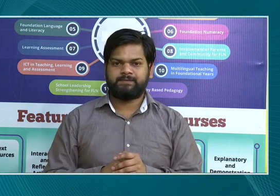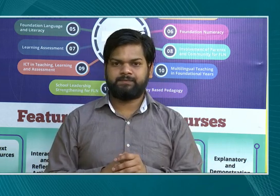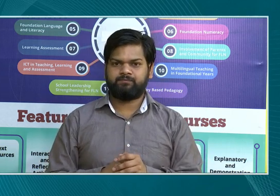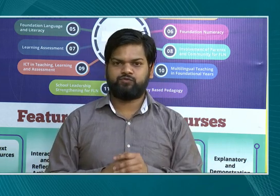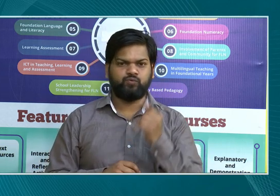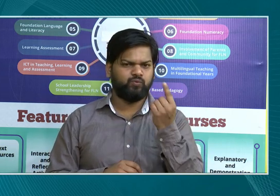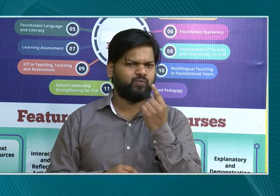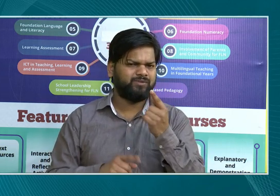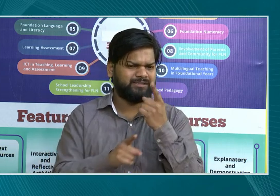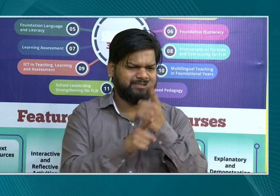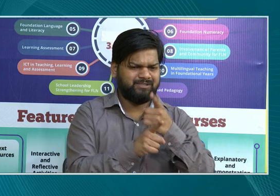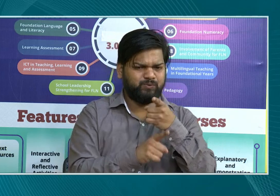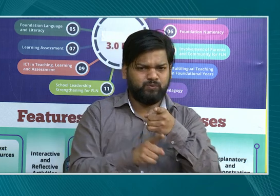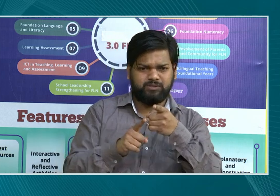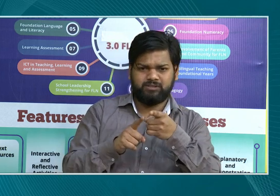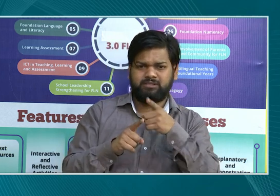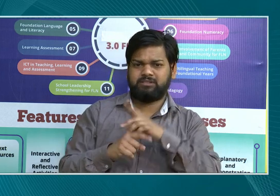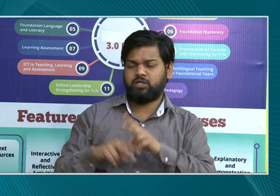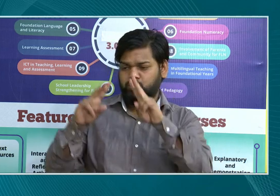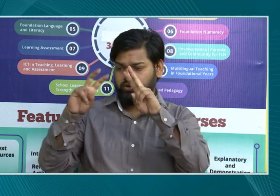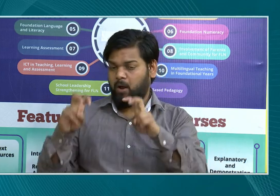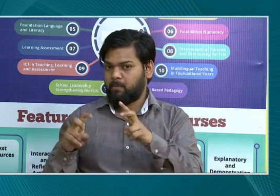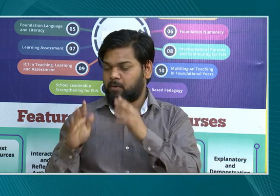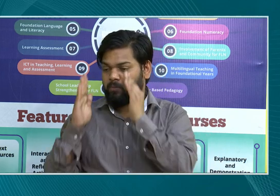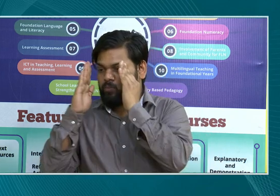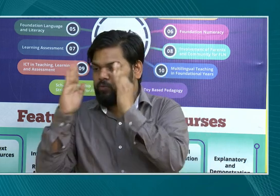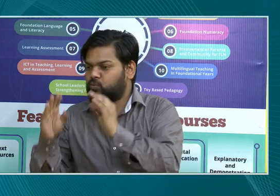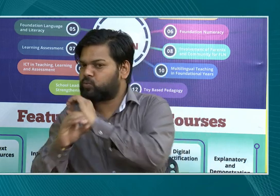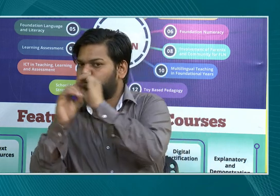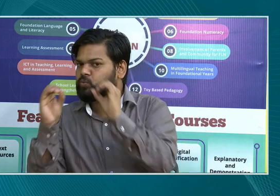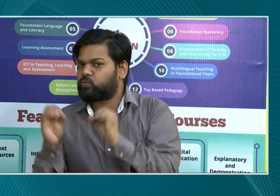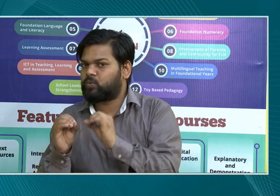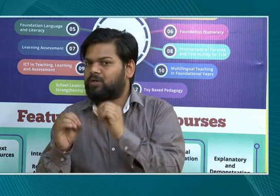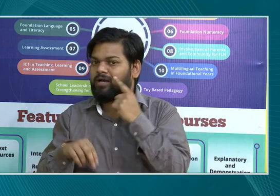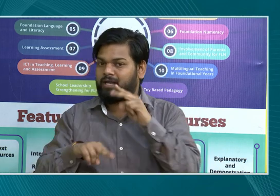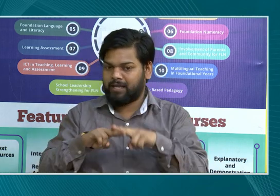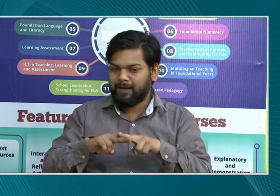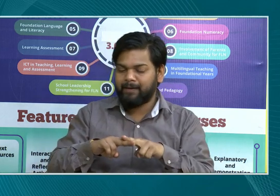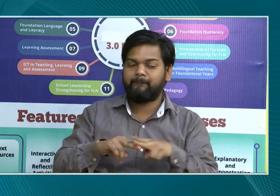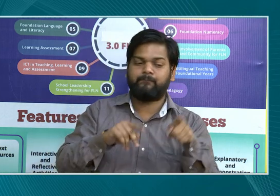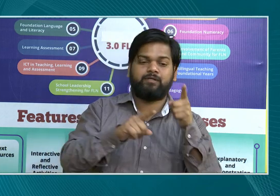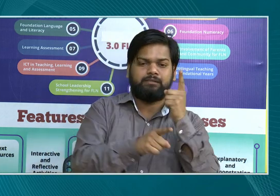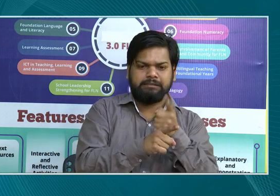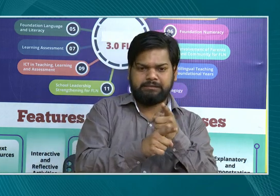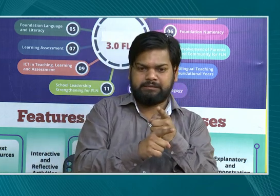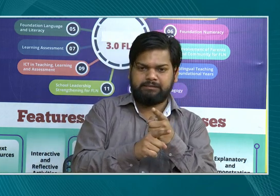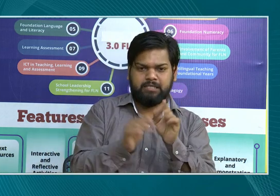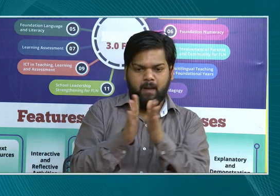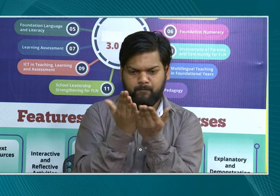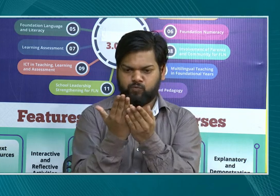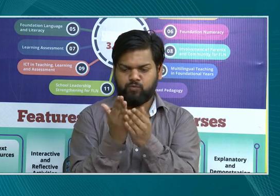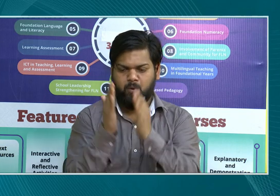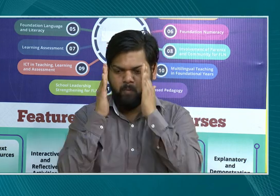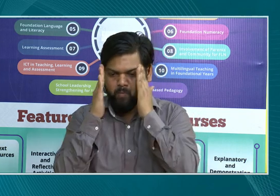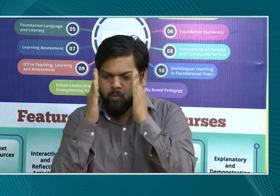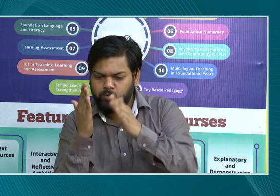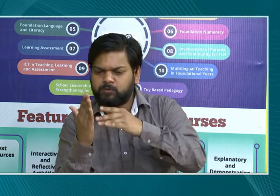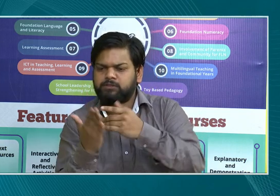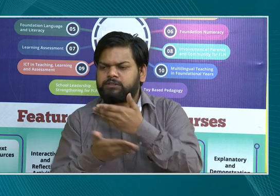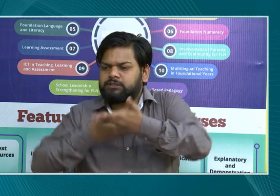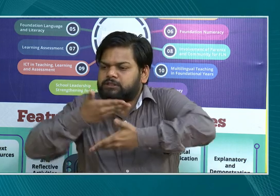कंसंट्रेशन पार्ट पर ही रहेगी नहीं हमें बच्चे की रुचि खत्म हो जाएगी अगर हम बिल्कुल मुकेश बन जाएंगे किताबी नॉलेज वाला ही किताबी